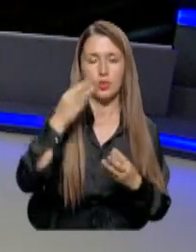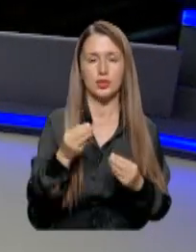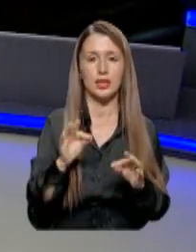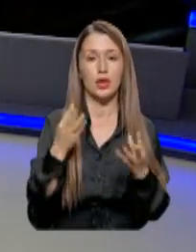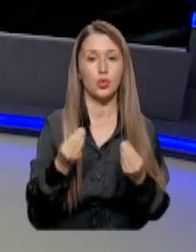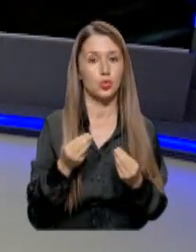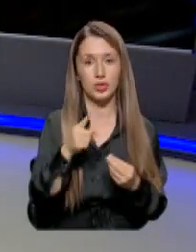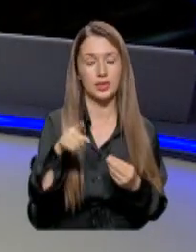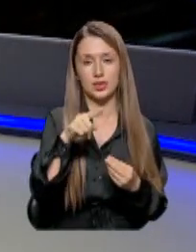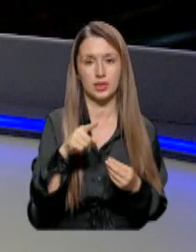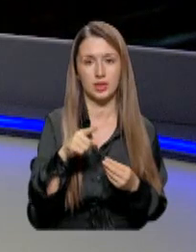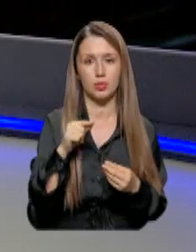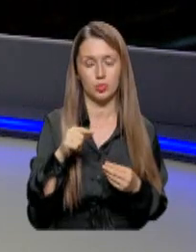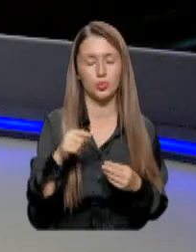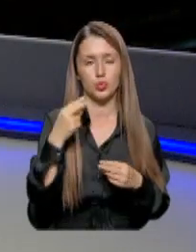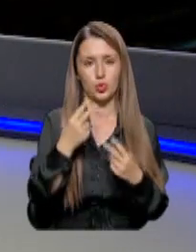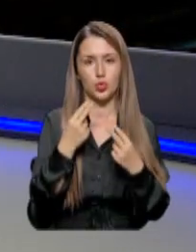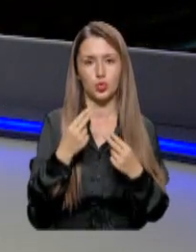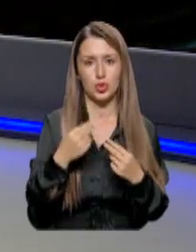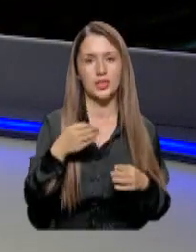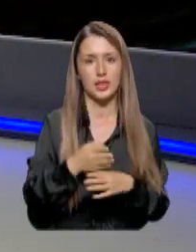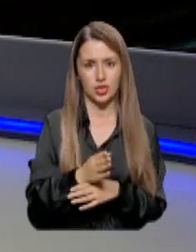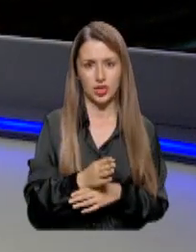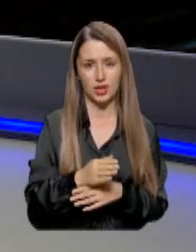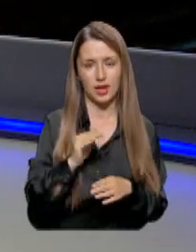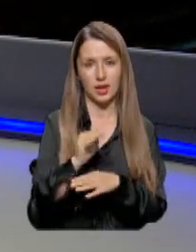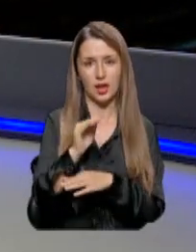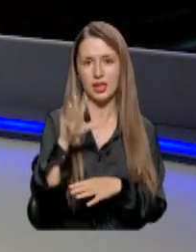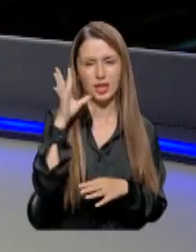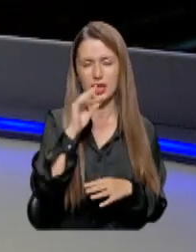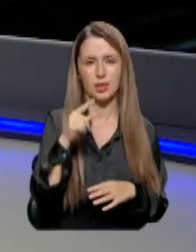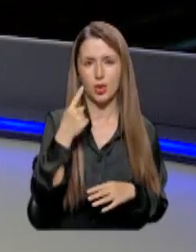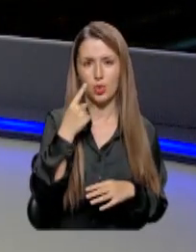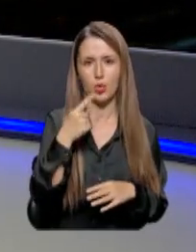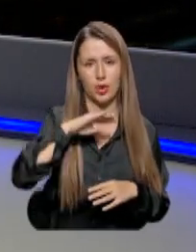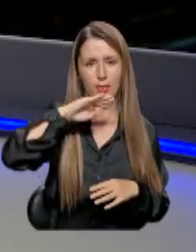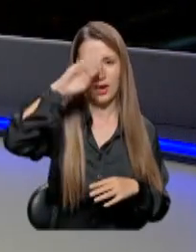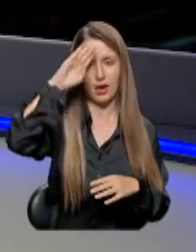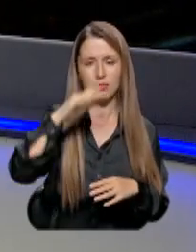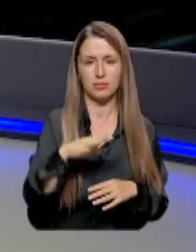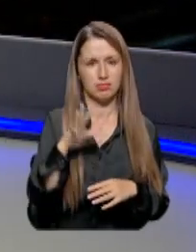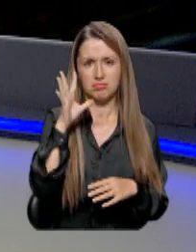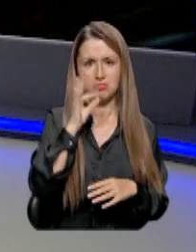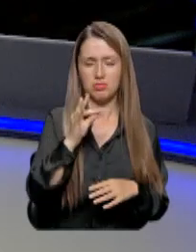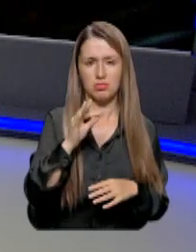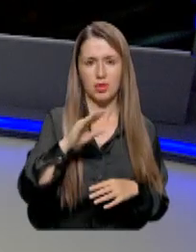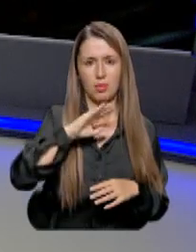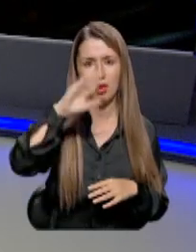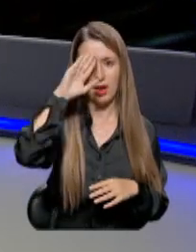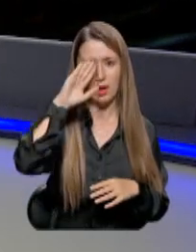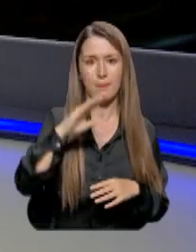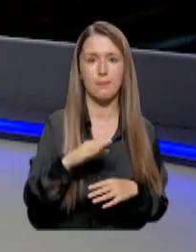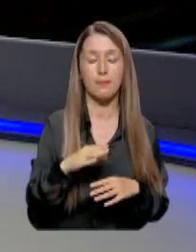olurdu sizce? Biraz onu konuşacağız. Gerçekten hayat kime göre bayram? Veya kimlerine bayram,